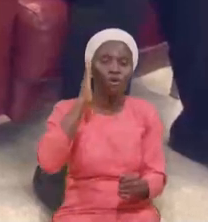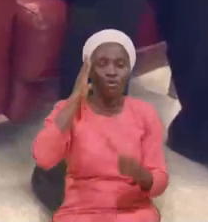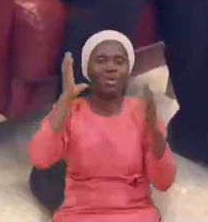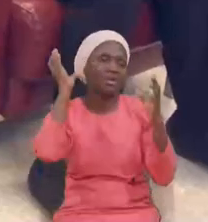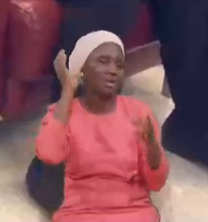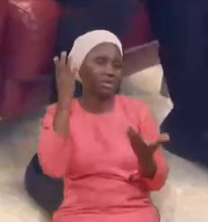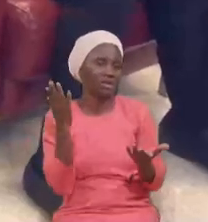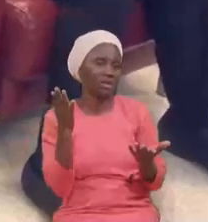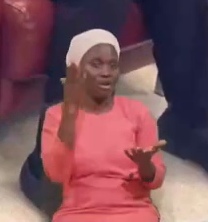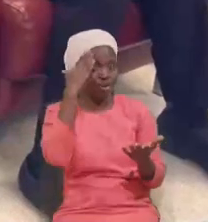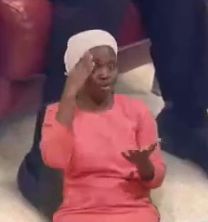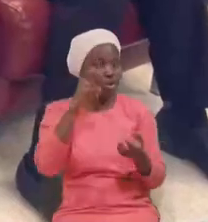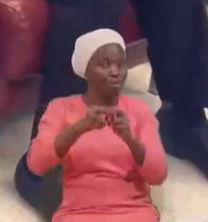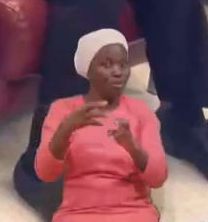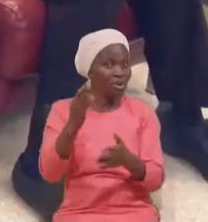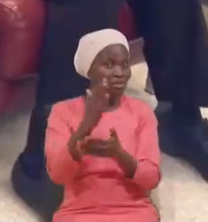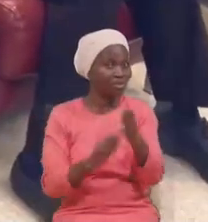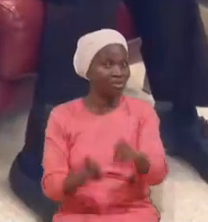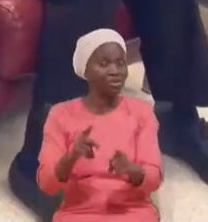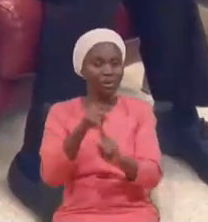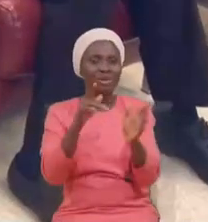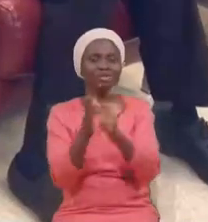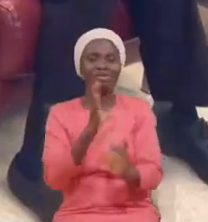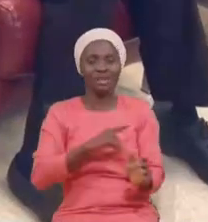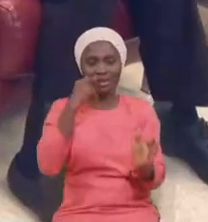monde doit l'écouter. Vous voyez, le problème de certains,